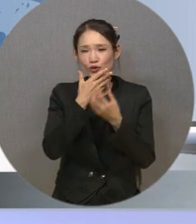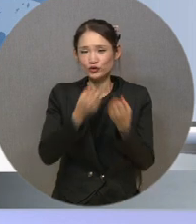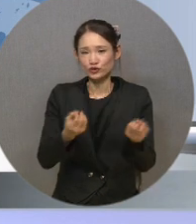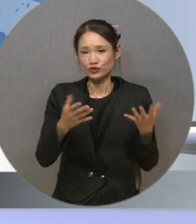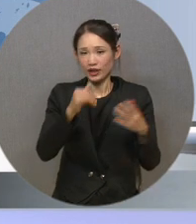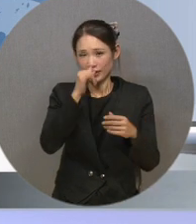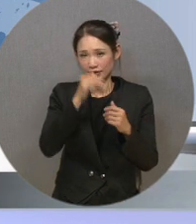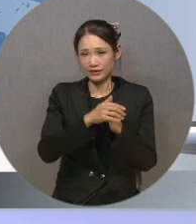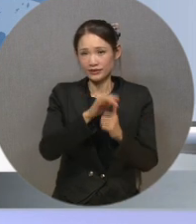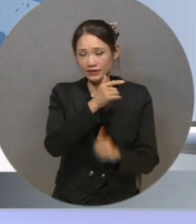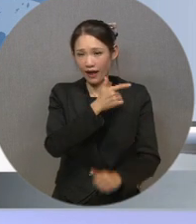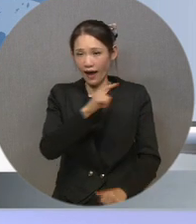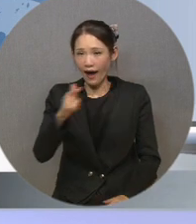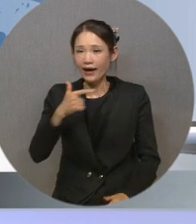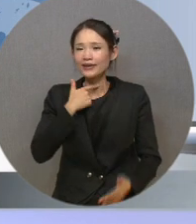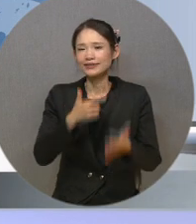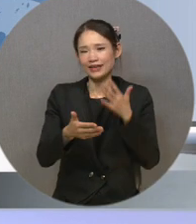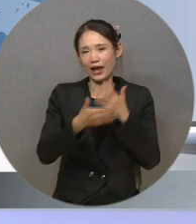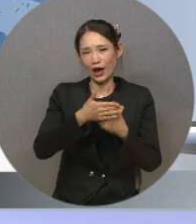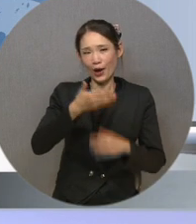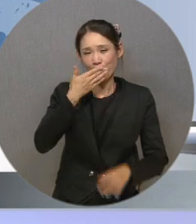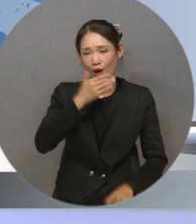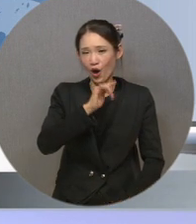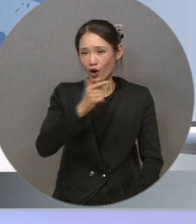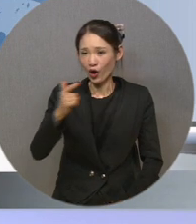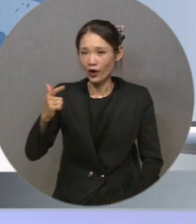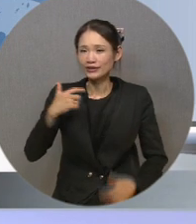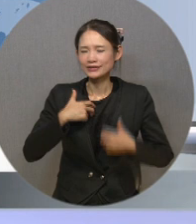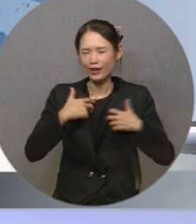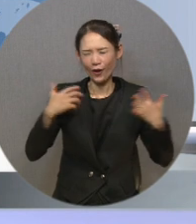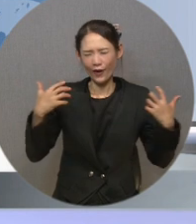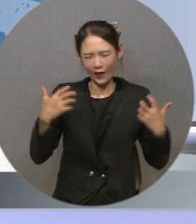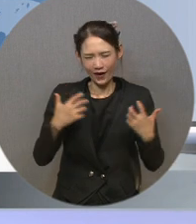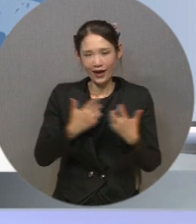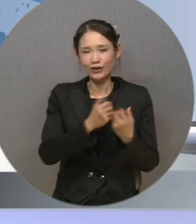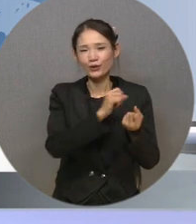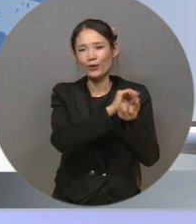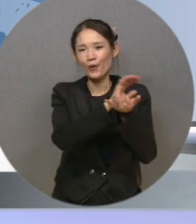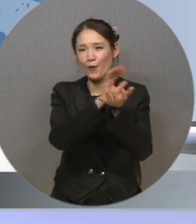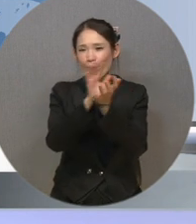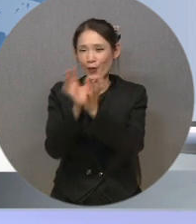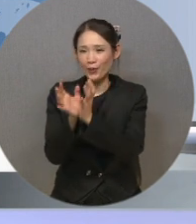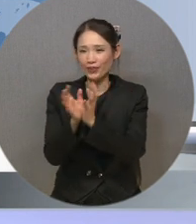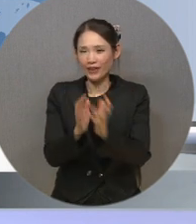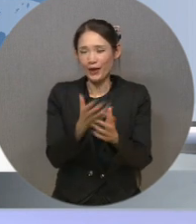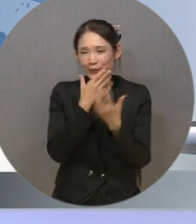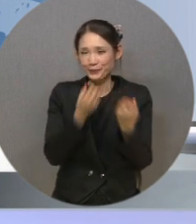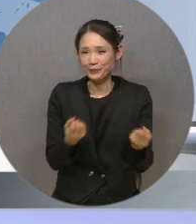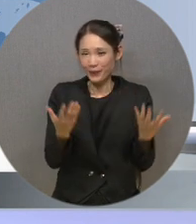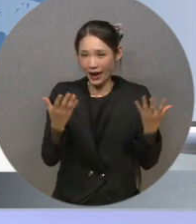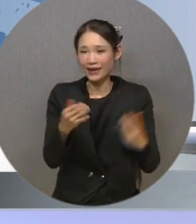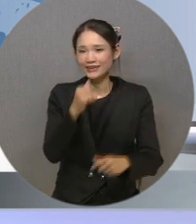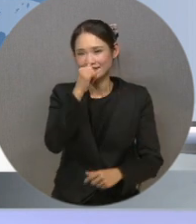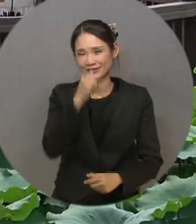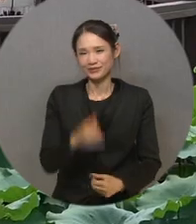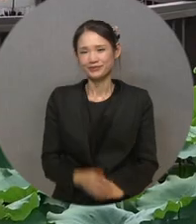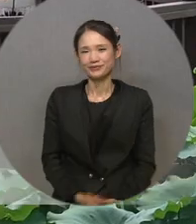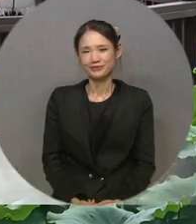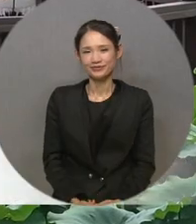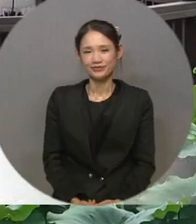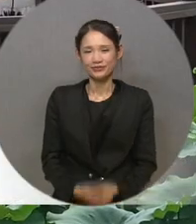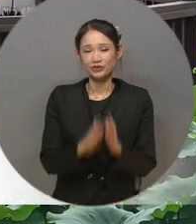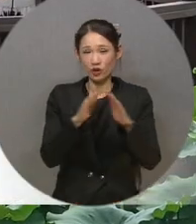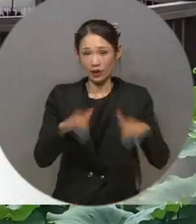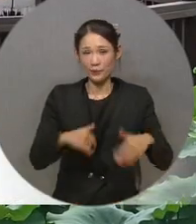다양한 체험부터 먹을거리까지 즐거움 가득한 꽃의 향연 속으로 황영재 기자가 안내합니다.